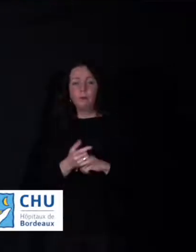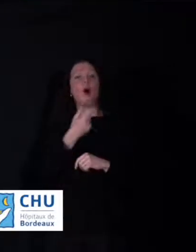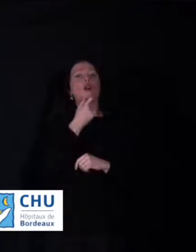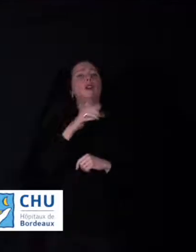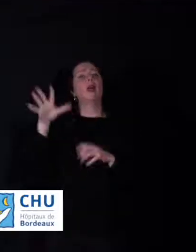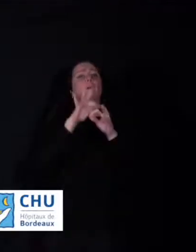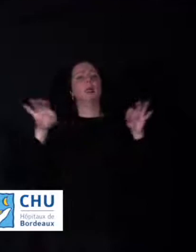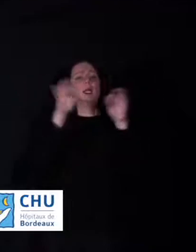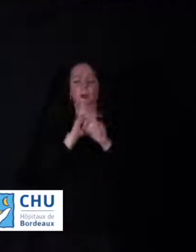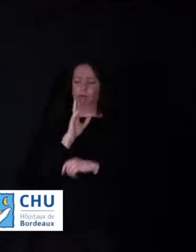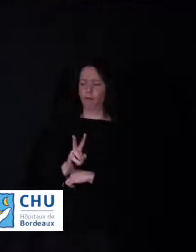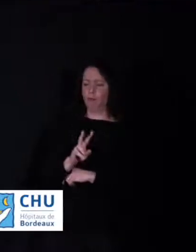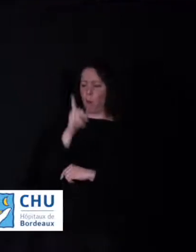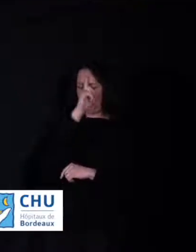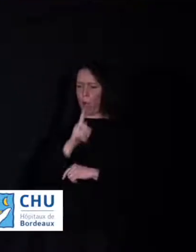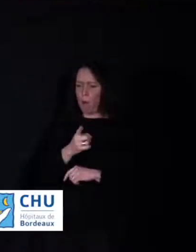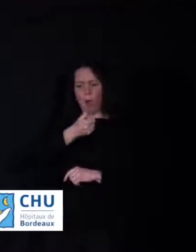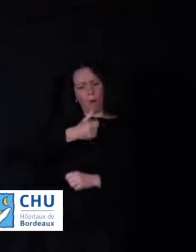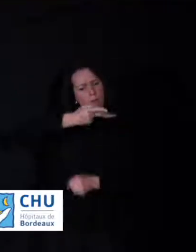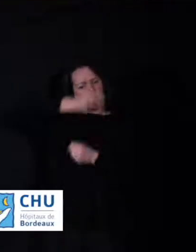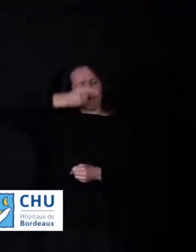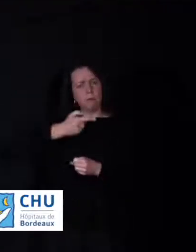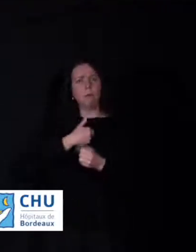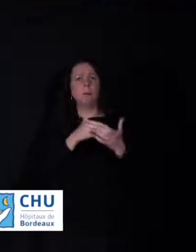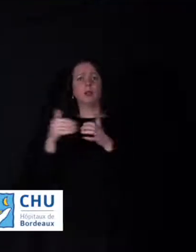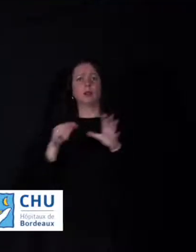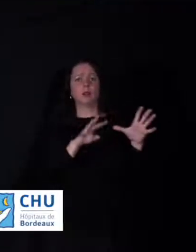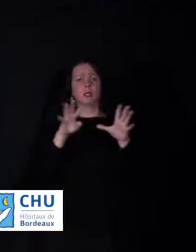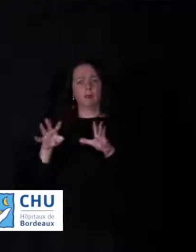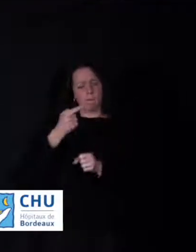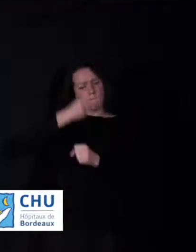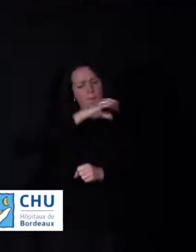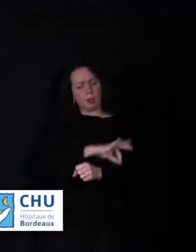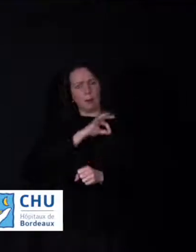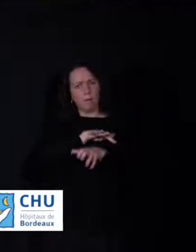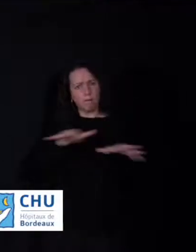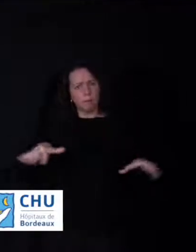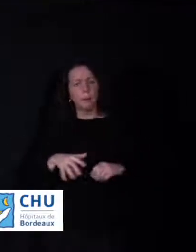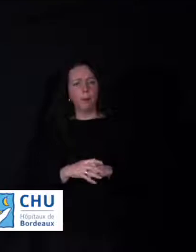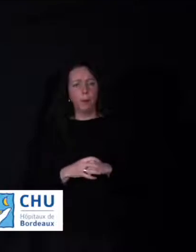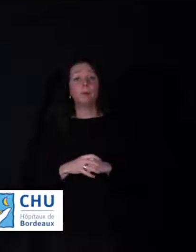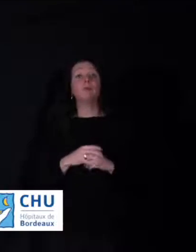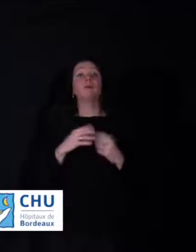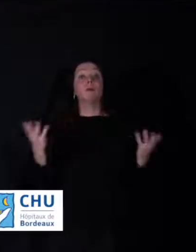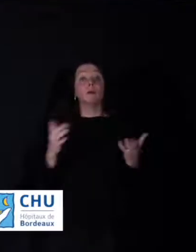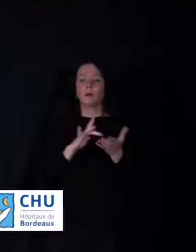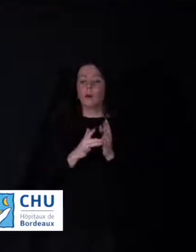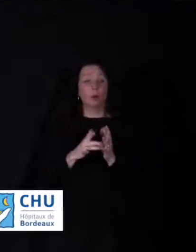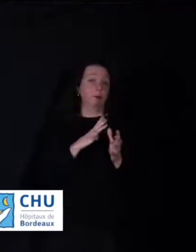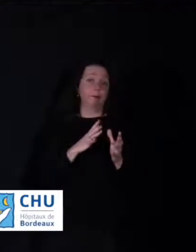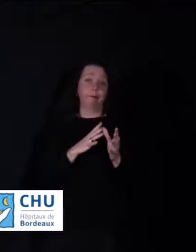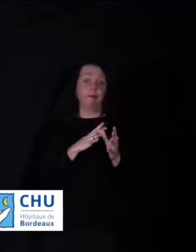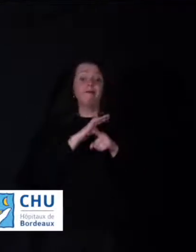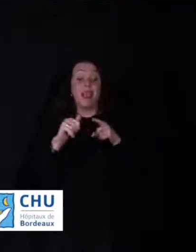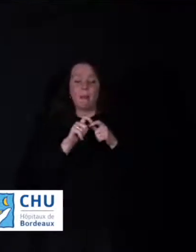dit, mais pourquoi ne pas imposer en 1999 ce vaccin? Un des mots forts de ce topo, tout acte a des